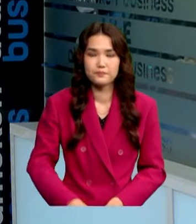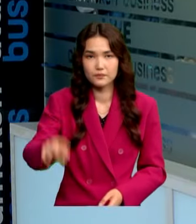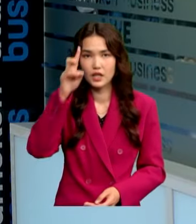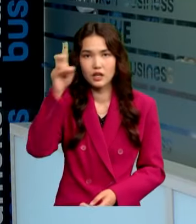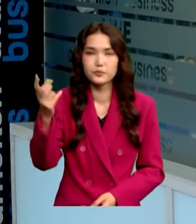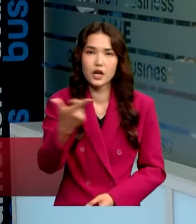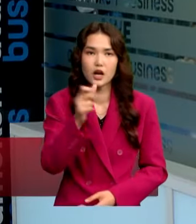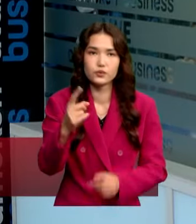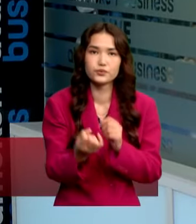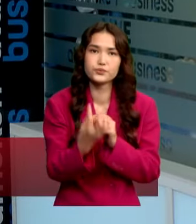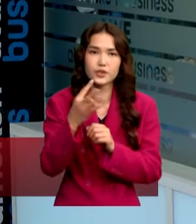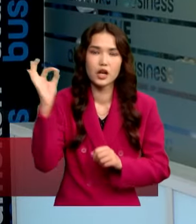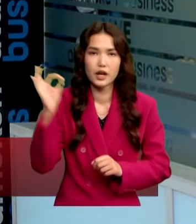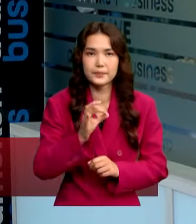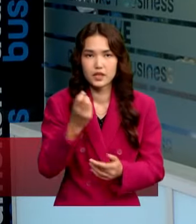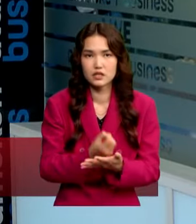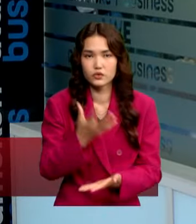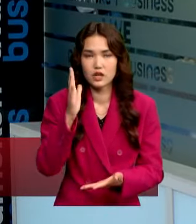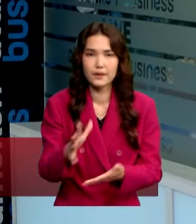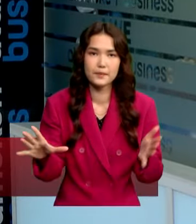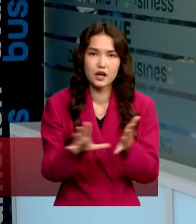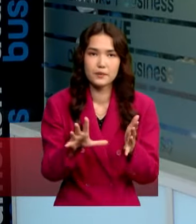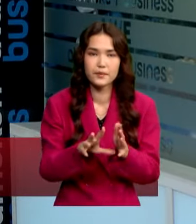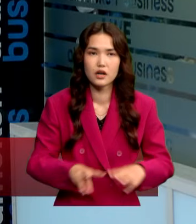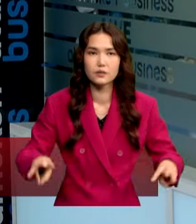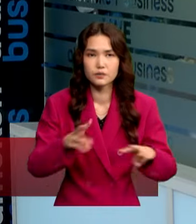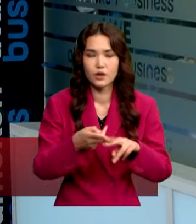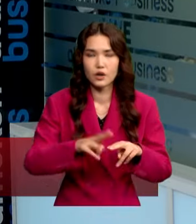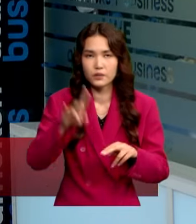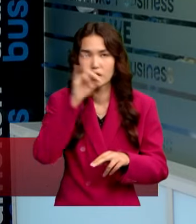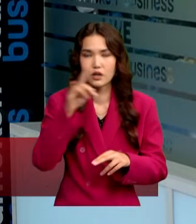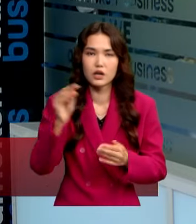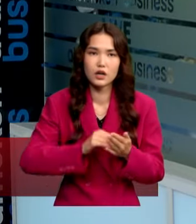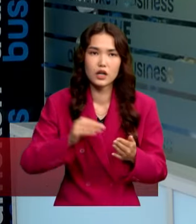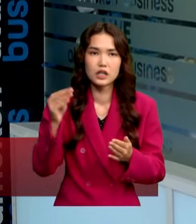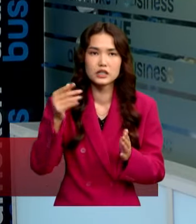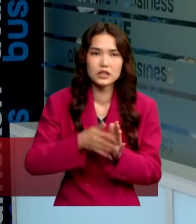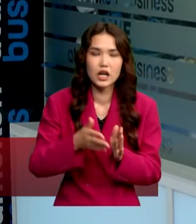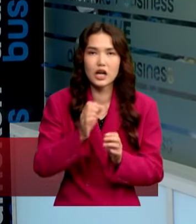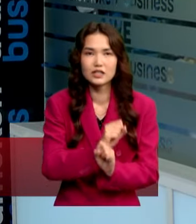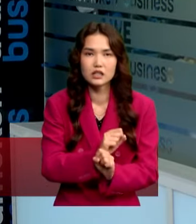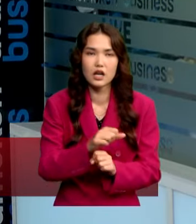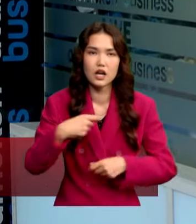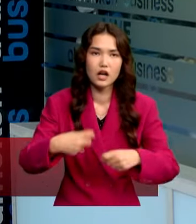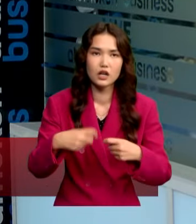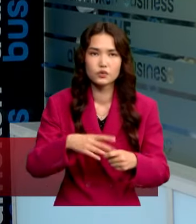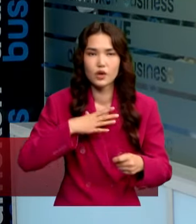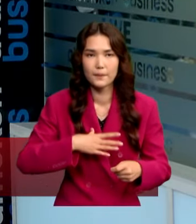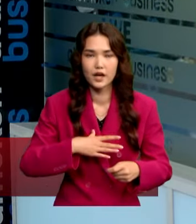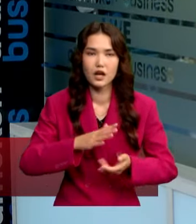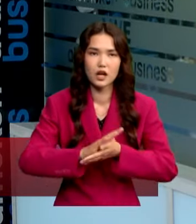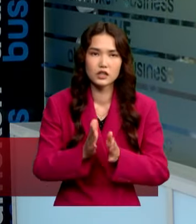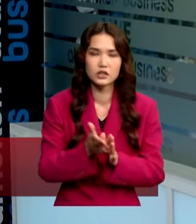Елімізде газ 14%-ға қымбаттайды. Энергетика министрі бұл мұнай өнімін шығынсыз сату үшін қажет мәжбүрлі шара